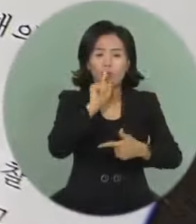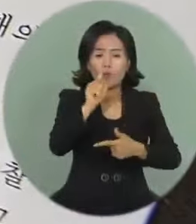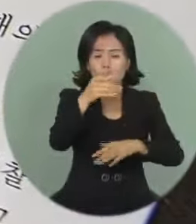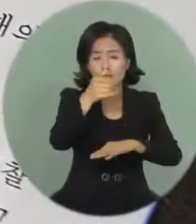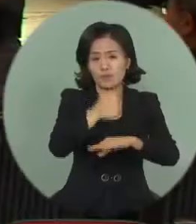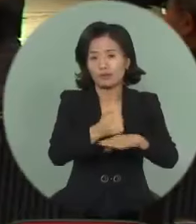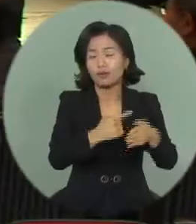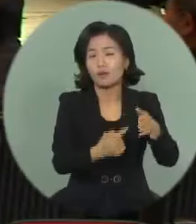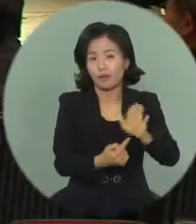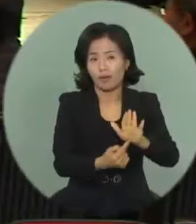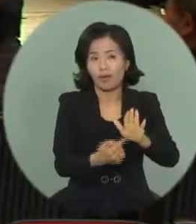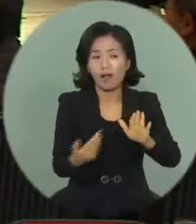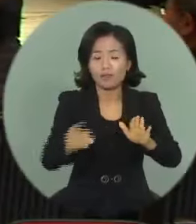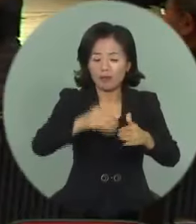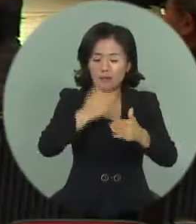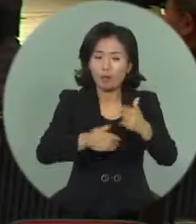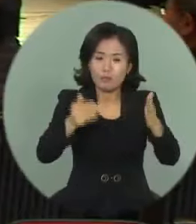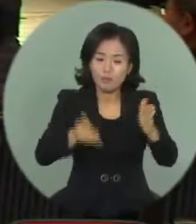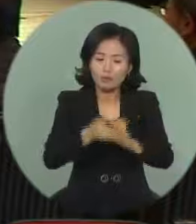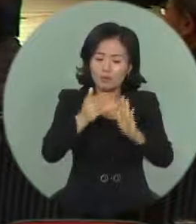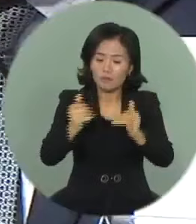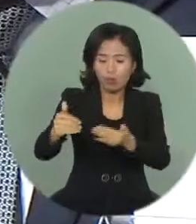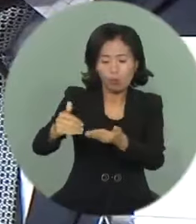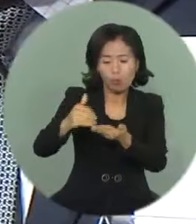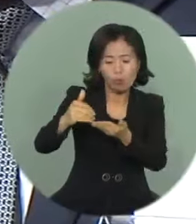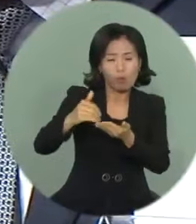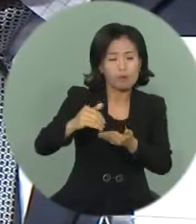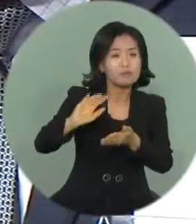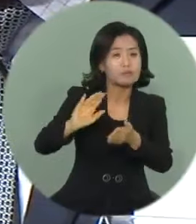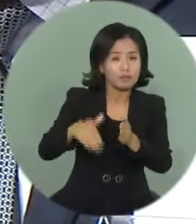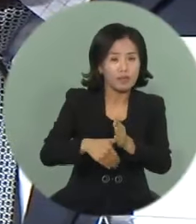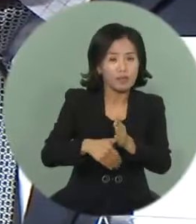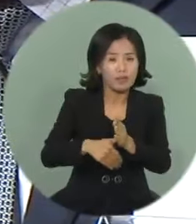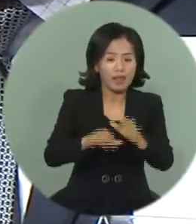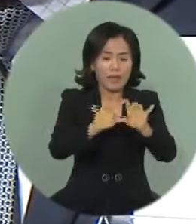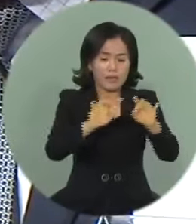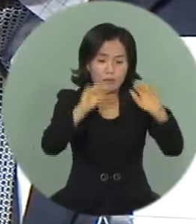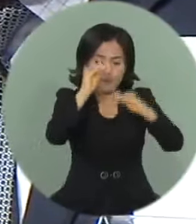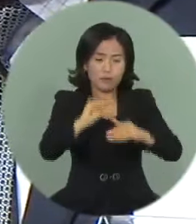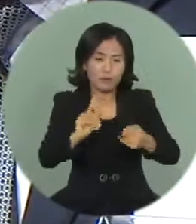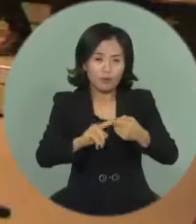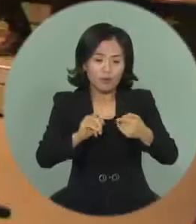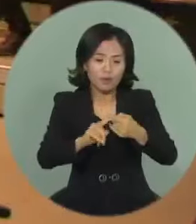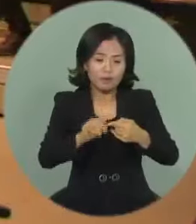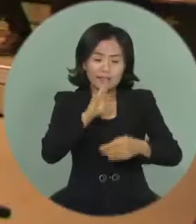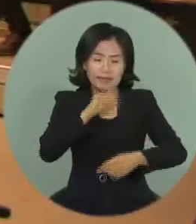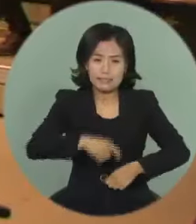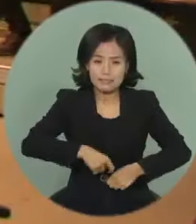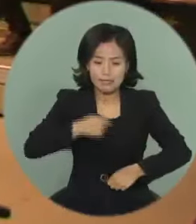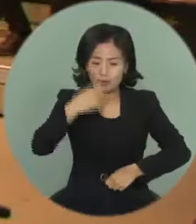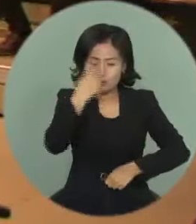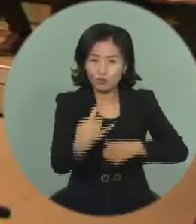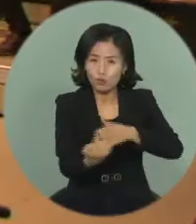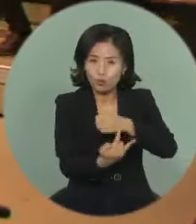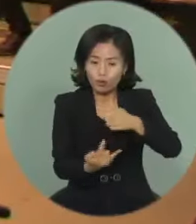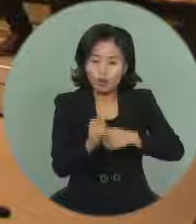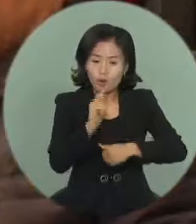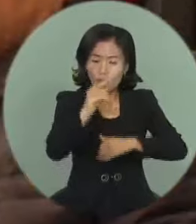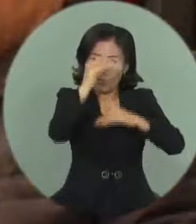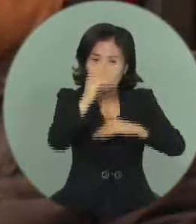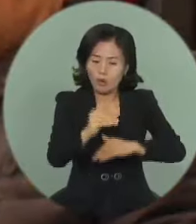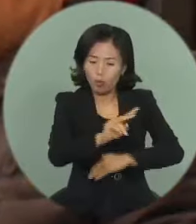계획입니다 하지만 남은 기간 시민들이 의견을 제시한다고 해서 개별 사안마다 진상규명 조사위원회가 의결한 보고서 내용